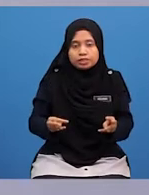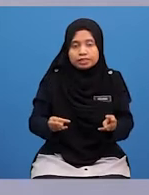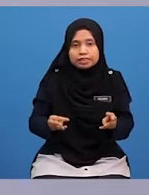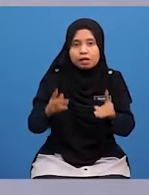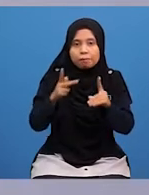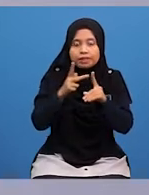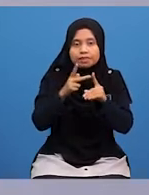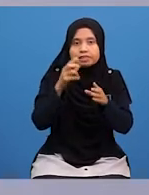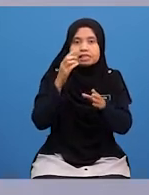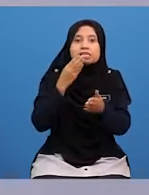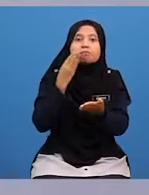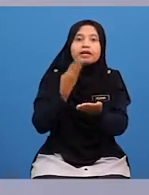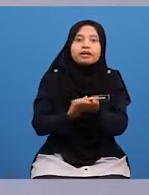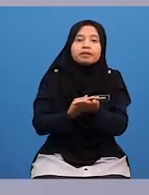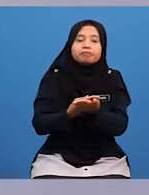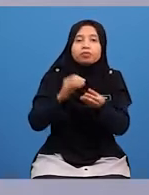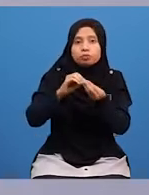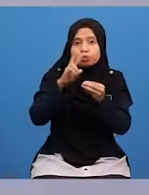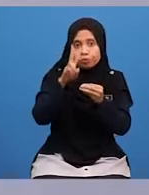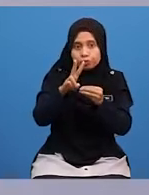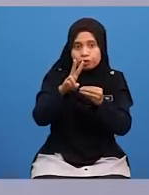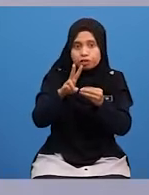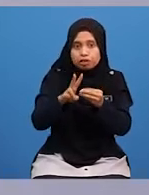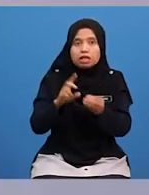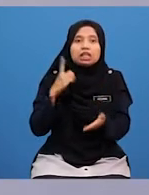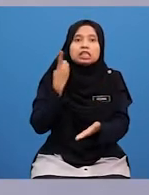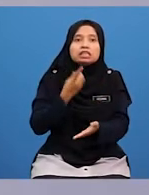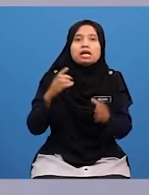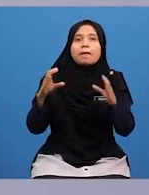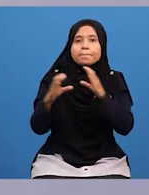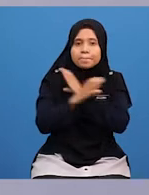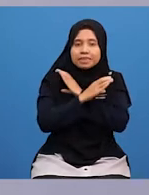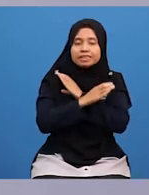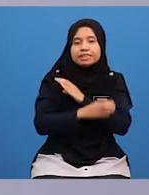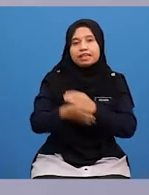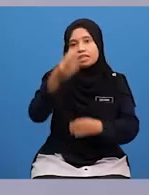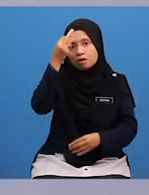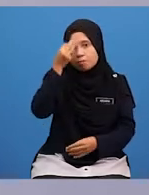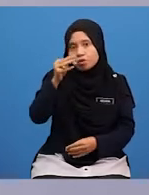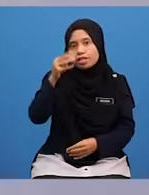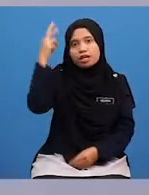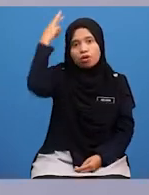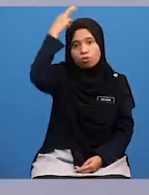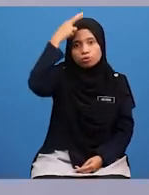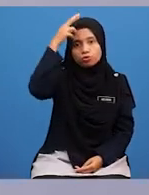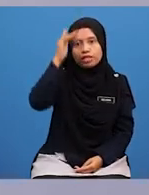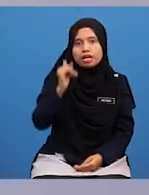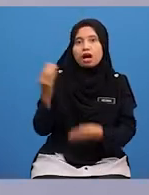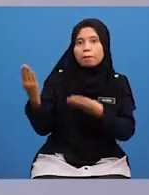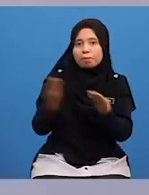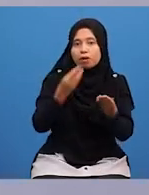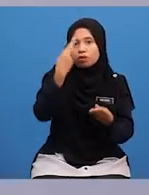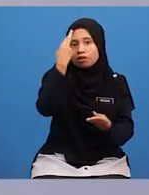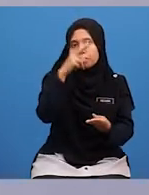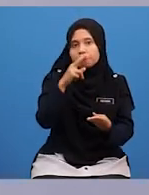ke arah kebenaran. Kesan kedua, kita mencintai dan memuliakan Rasul yang